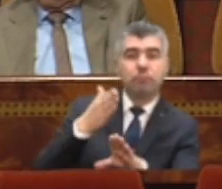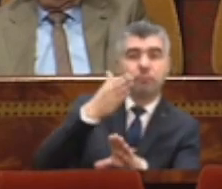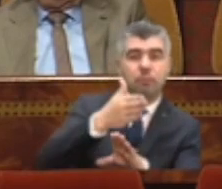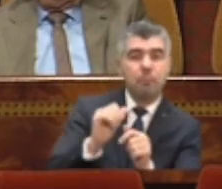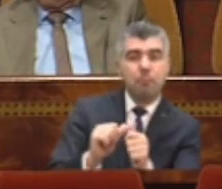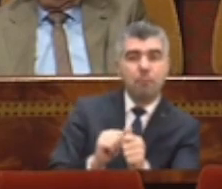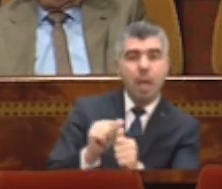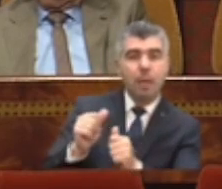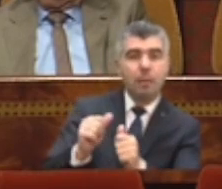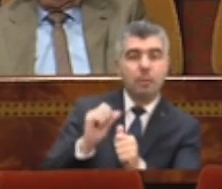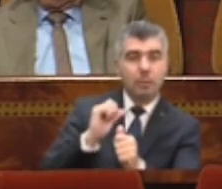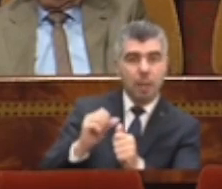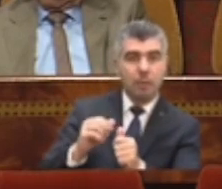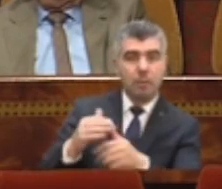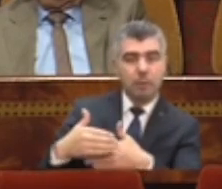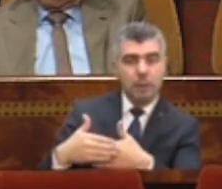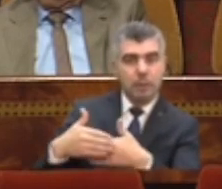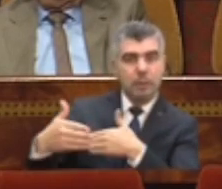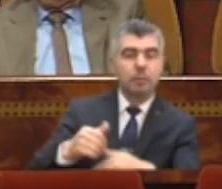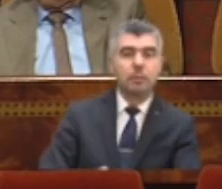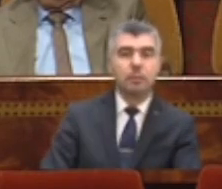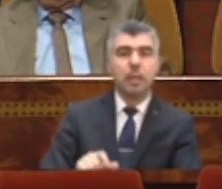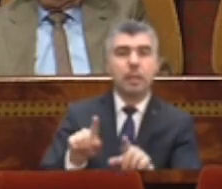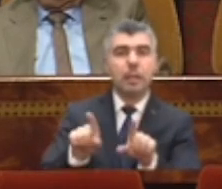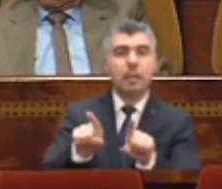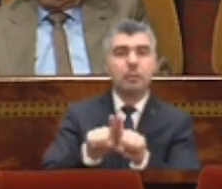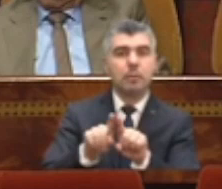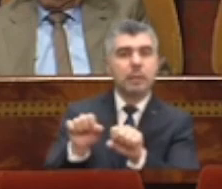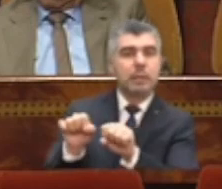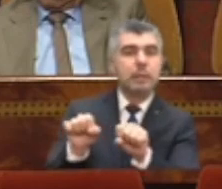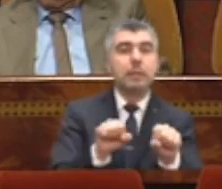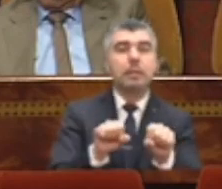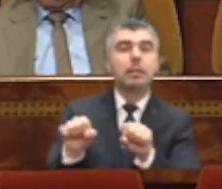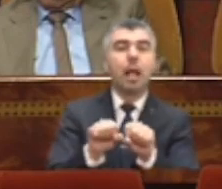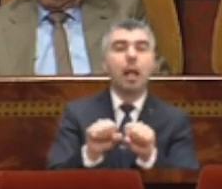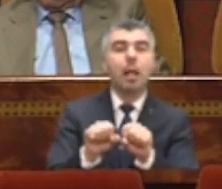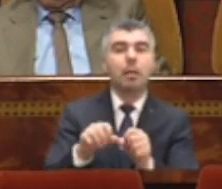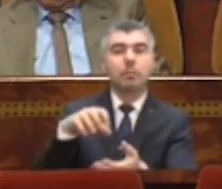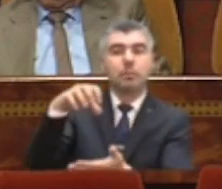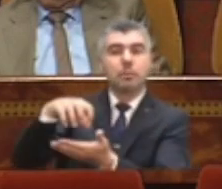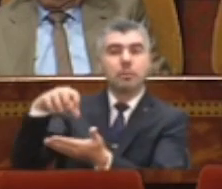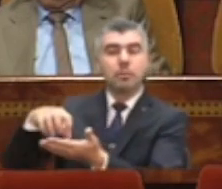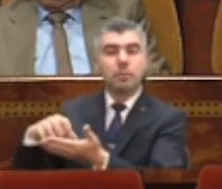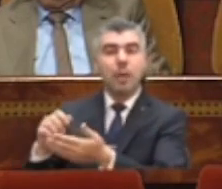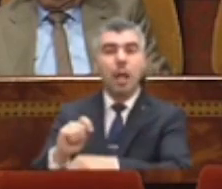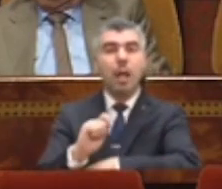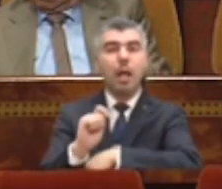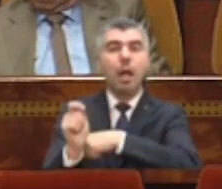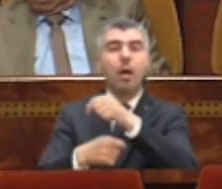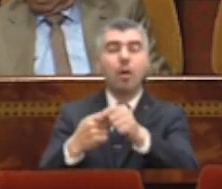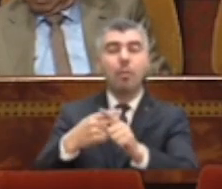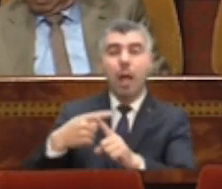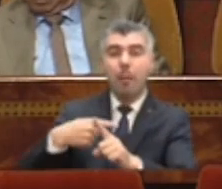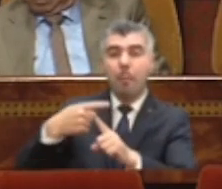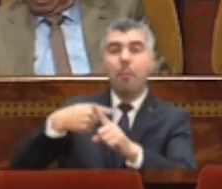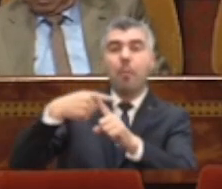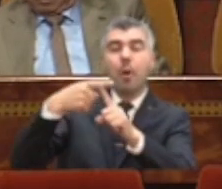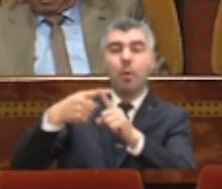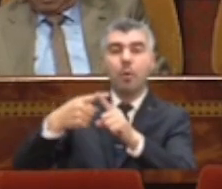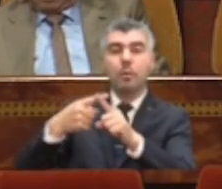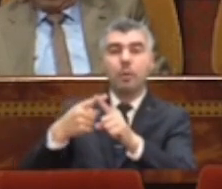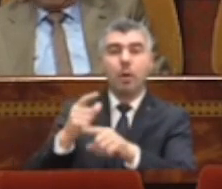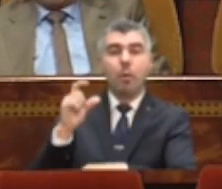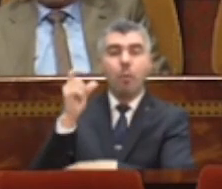حقيقة وقد جاء زلزال الحوز الذي ضرب أساس المناطق القروية ليزيد أوضاع المساجد